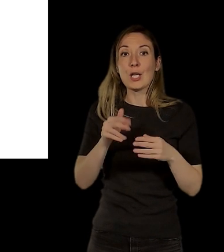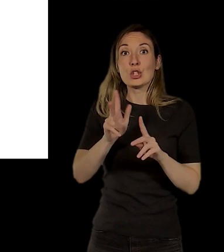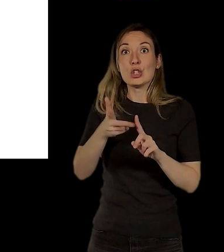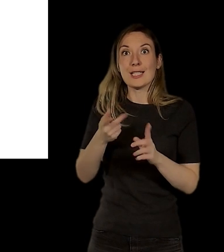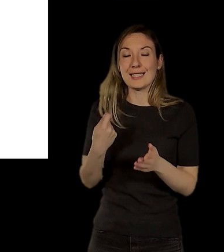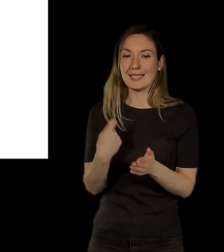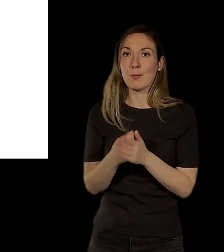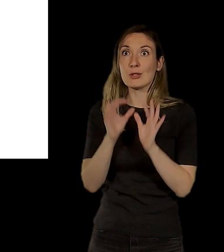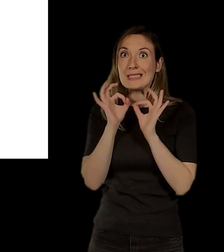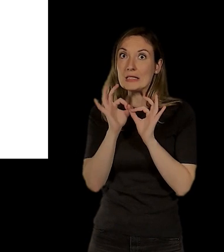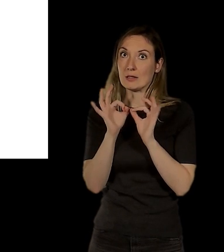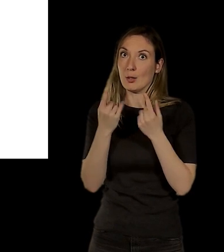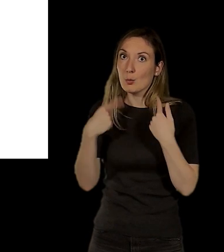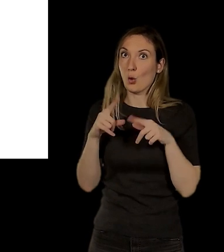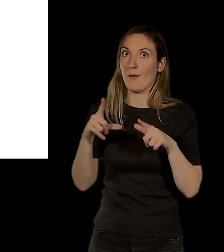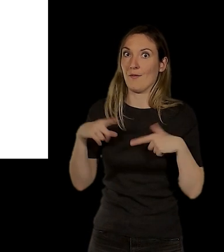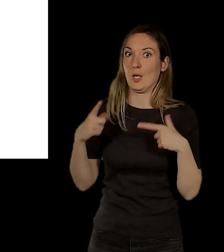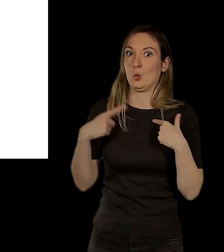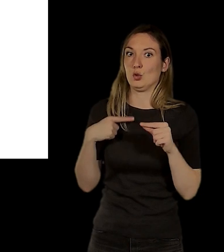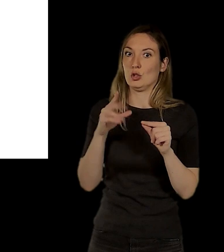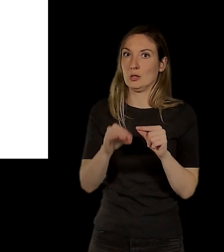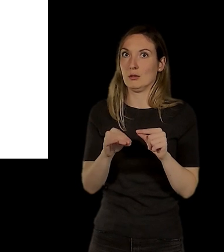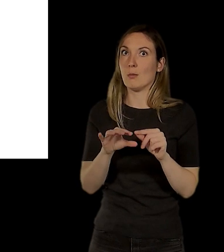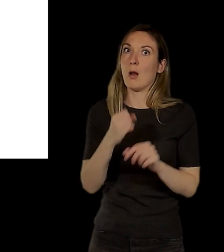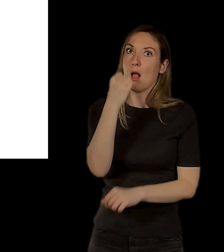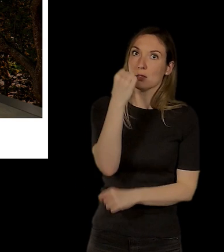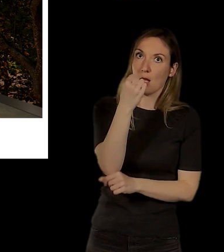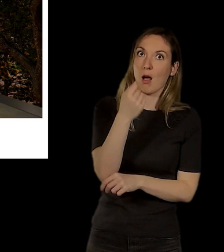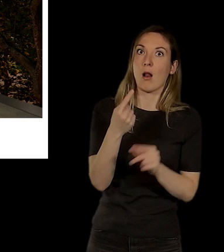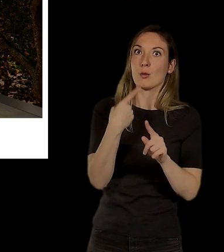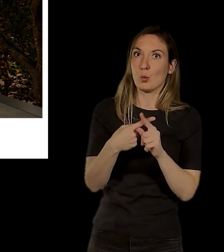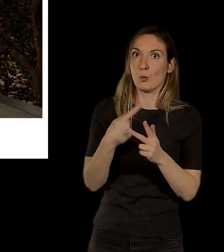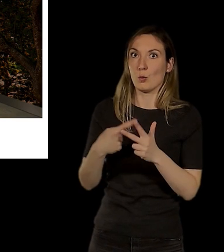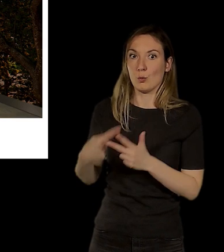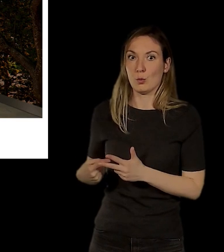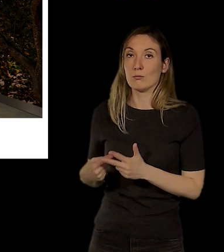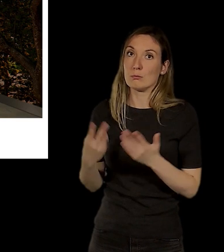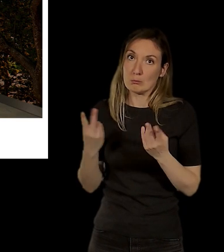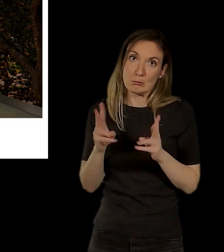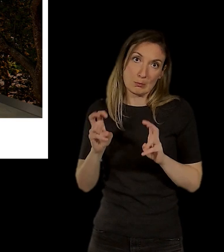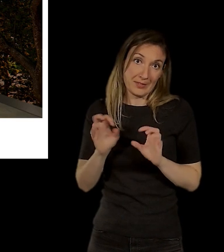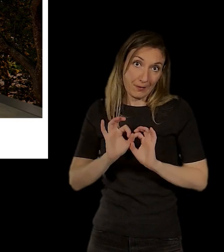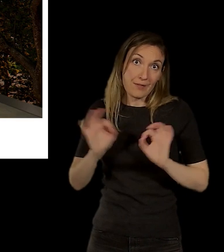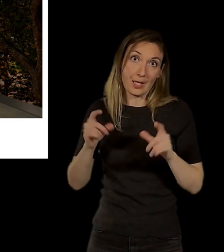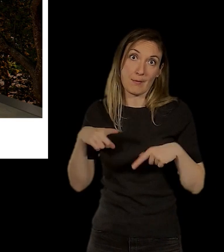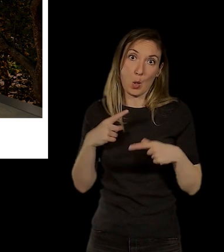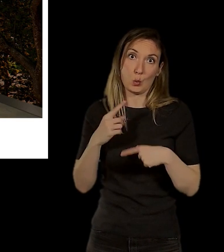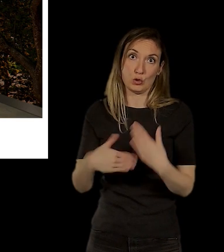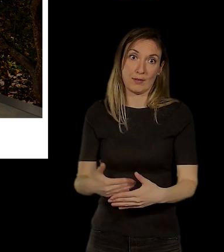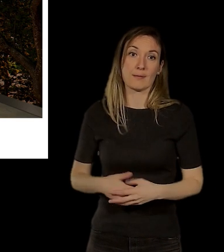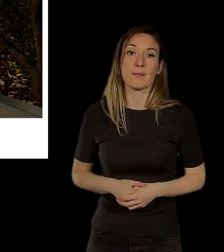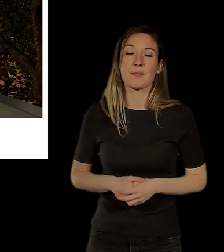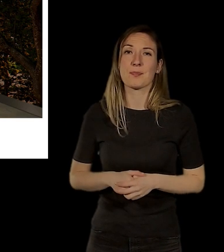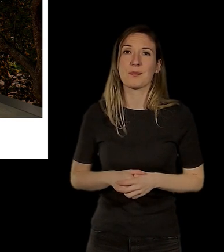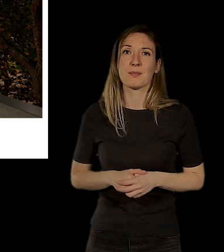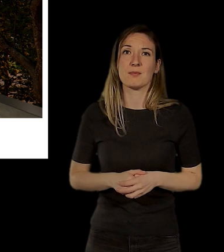velmi specificky využívají různých míst podél magistrály. A teďka ještě posledních pár